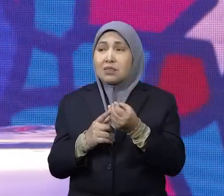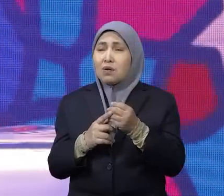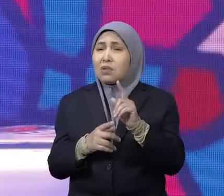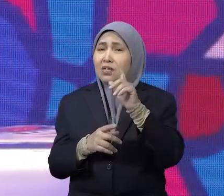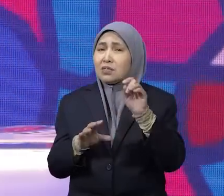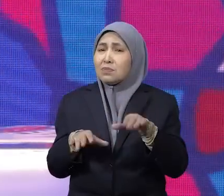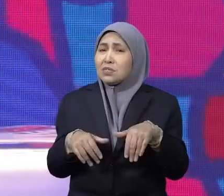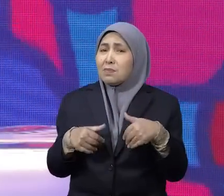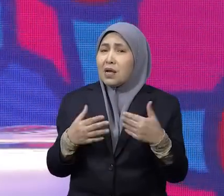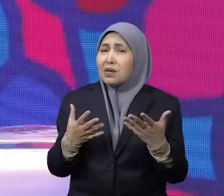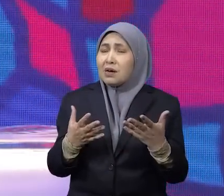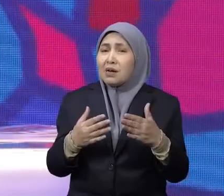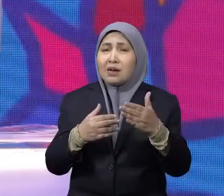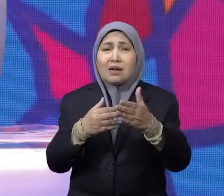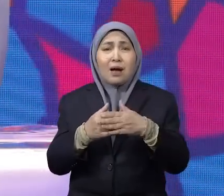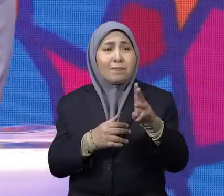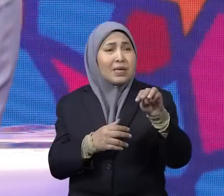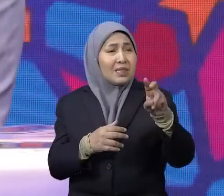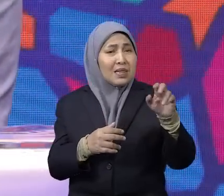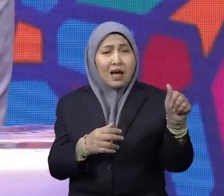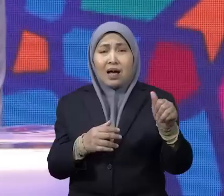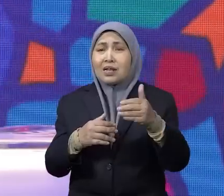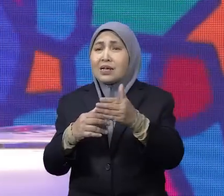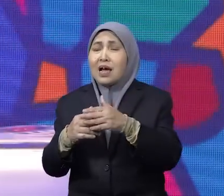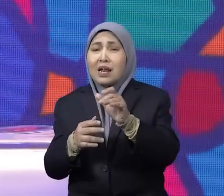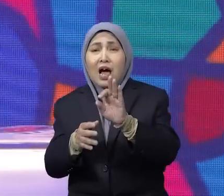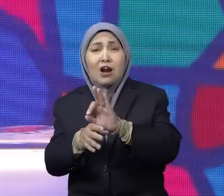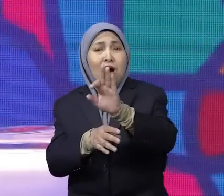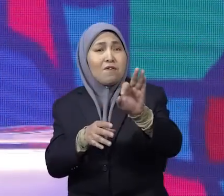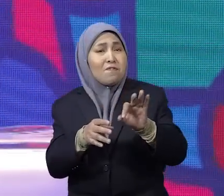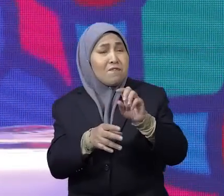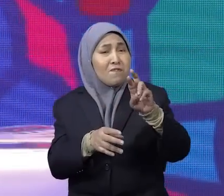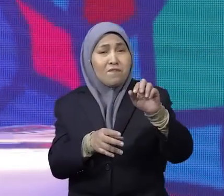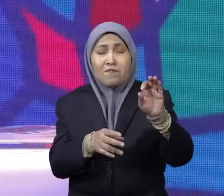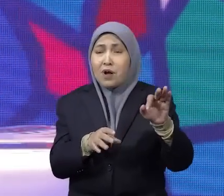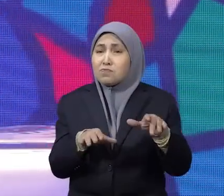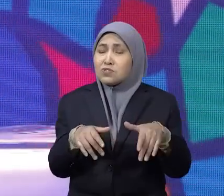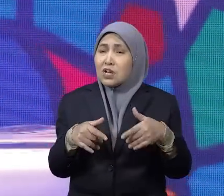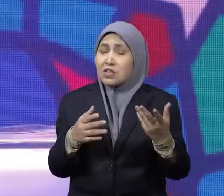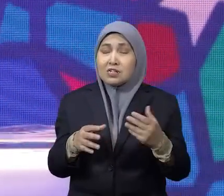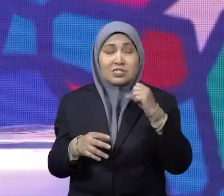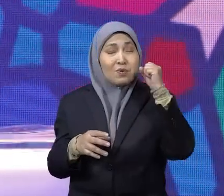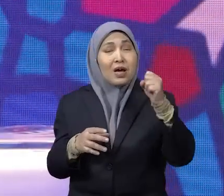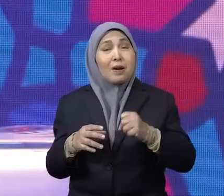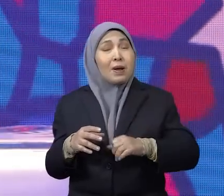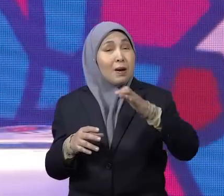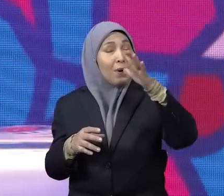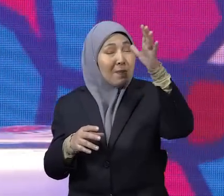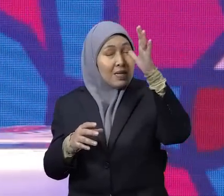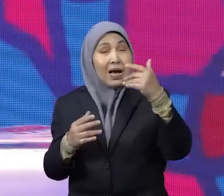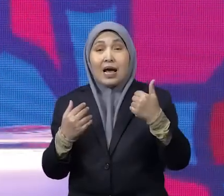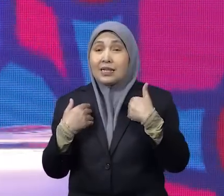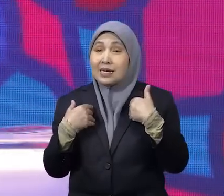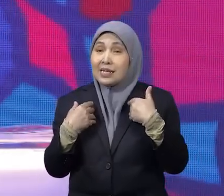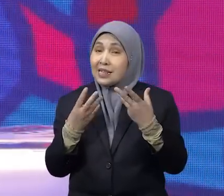macam mana nanti dekat Mina, dekat Arafah dan sebagainya. Kita doakan moga-moga ibu ayah, saudara mara kita yang sahabat-sahabat anda kita yang berada